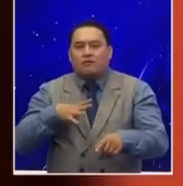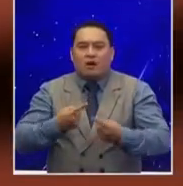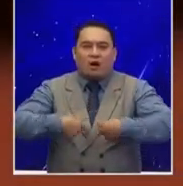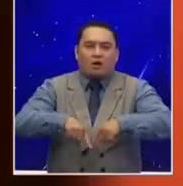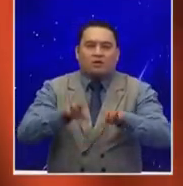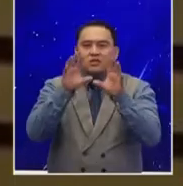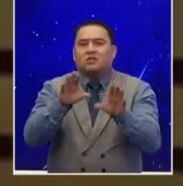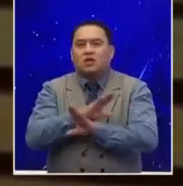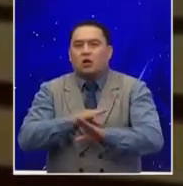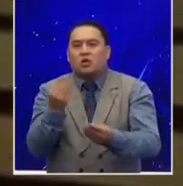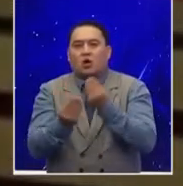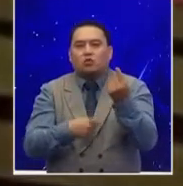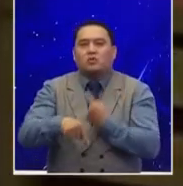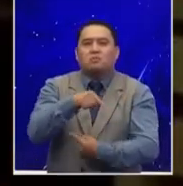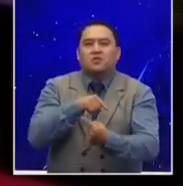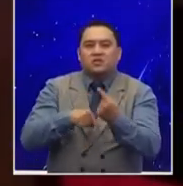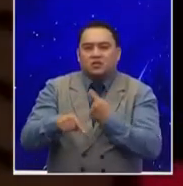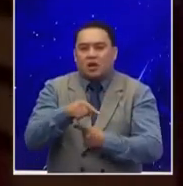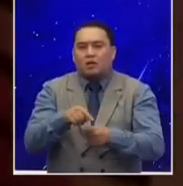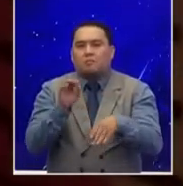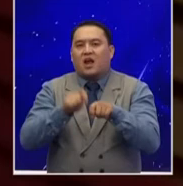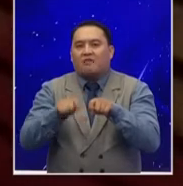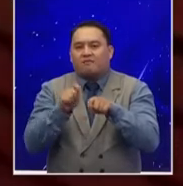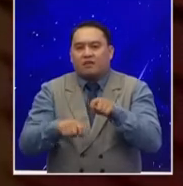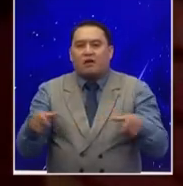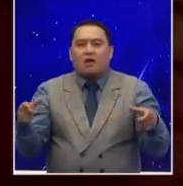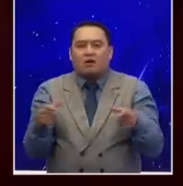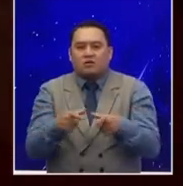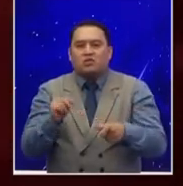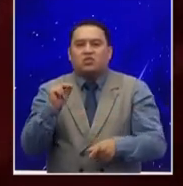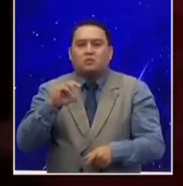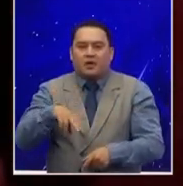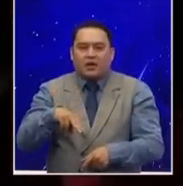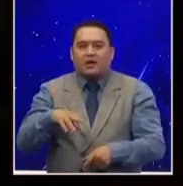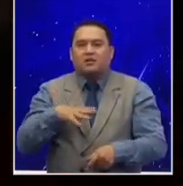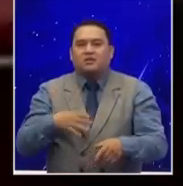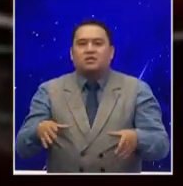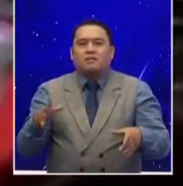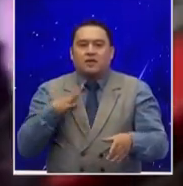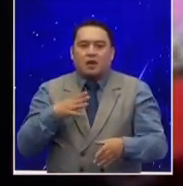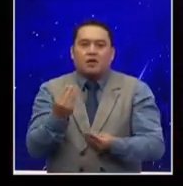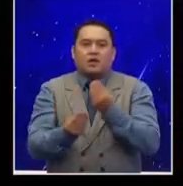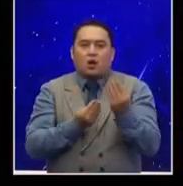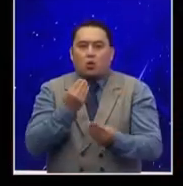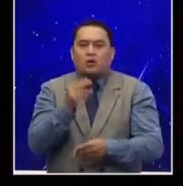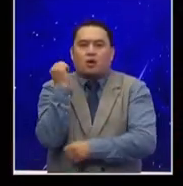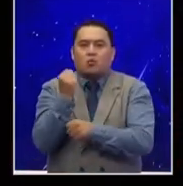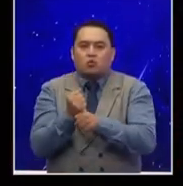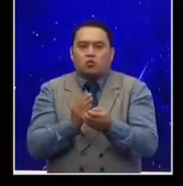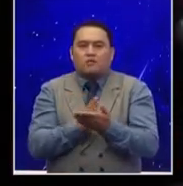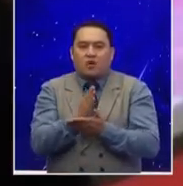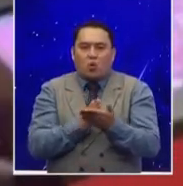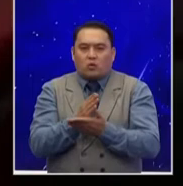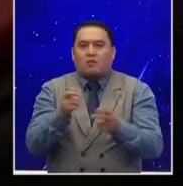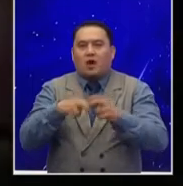организовал незаконный игорный бизнес. На момент проверки в период карантина и режима ЧП в заведении находились игроки и рабочий персонал.